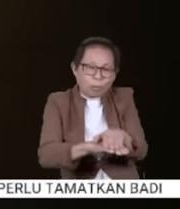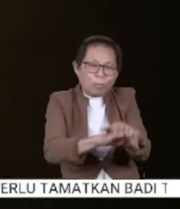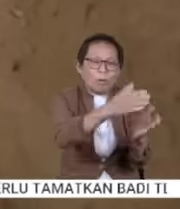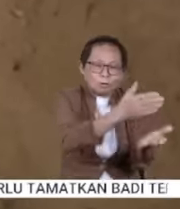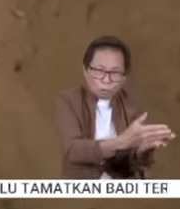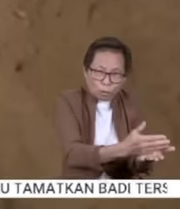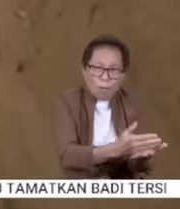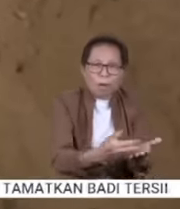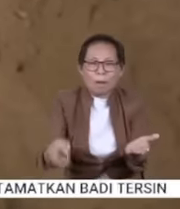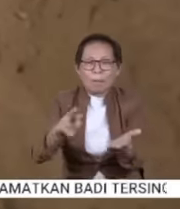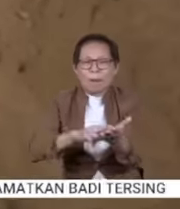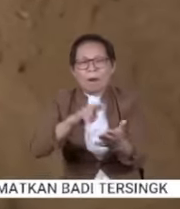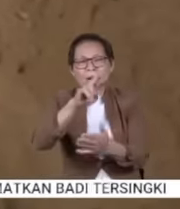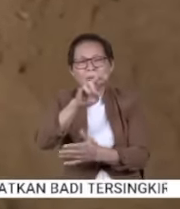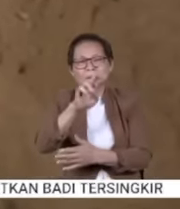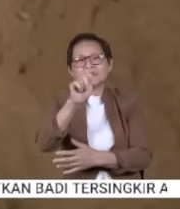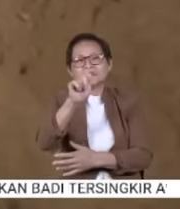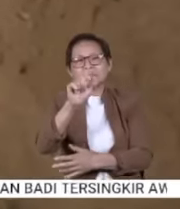Taufik Adnan